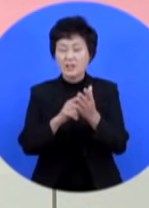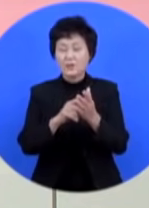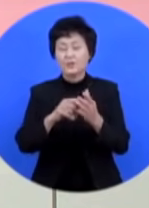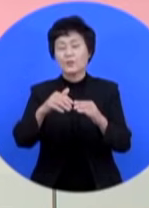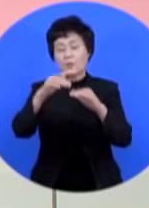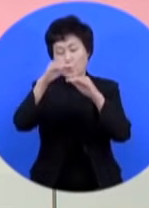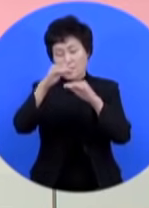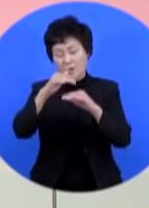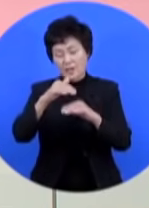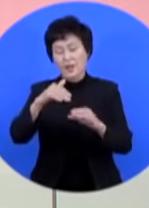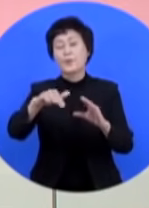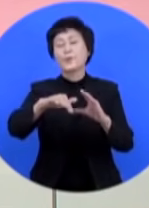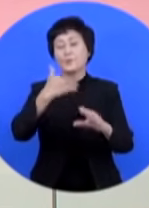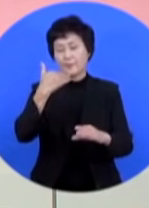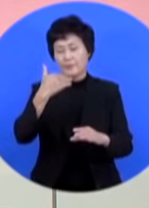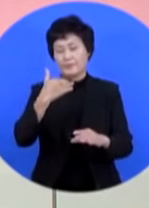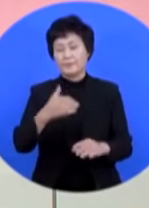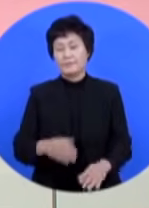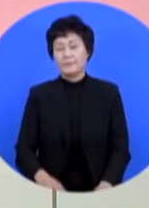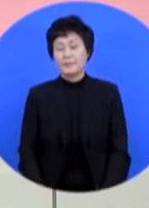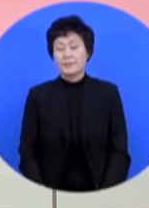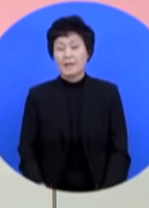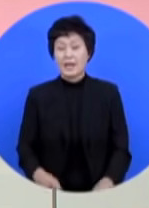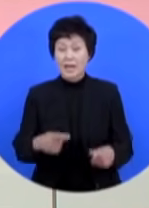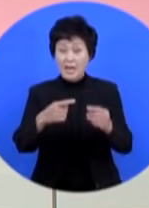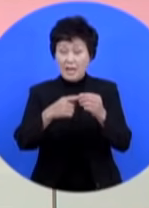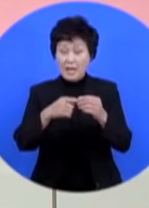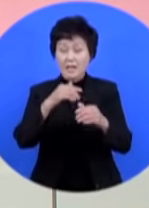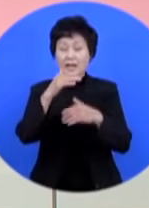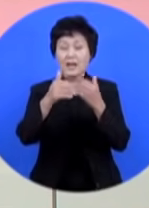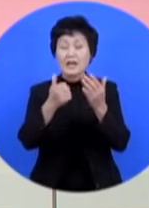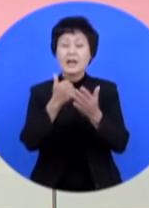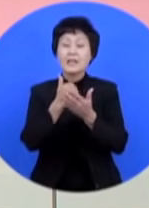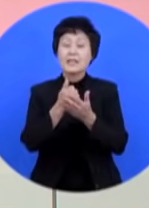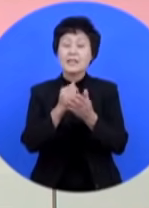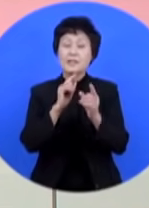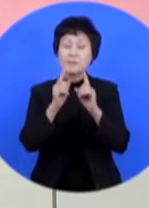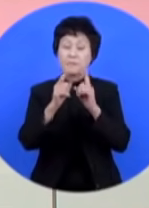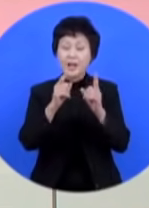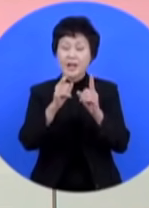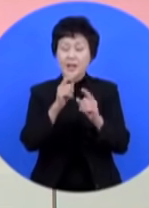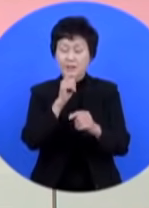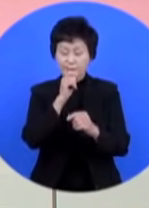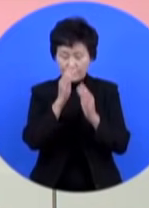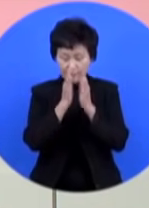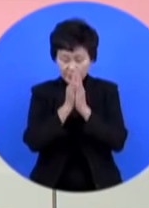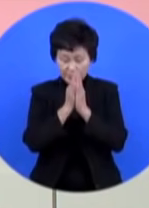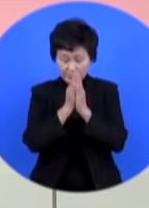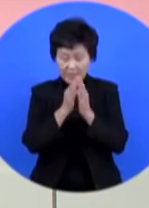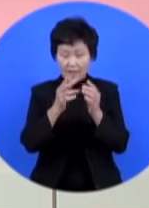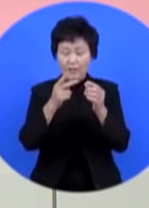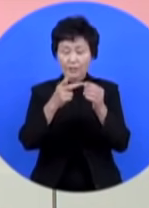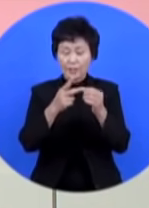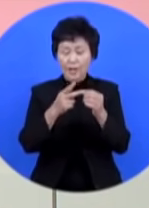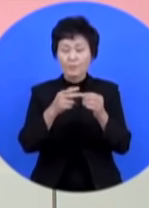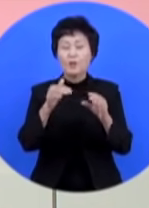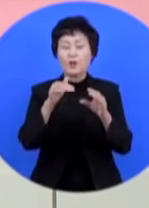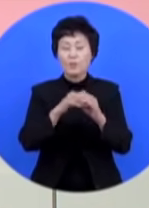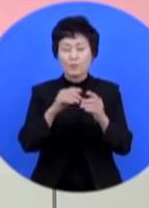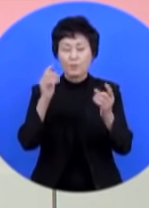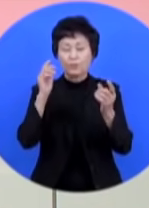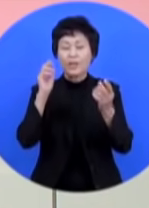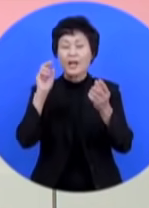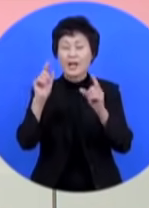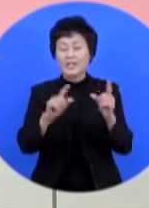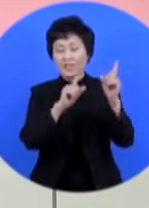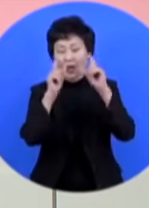그게? 말씀 묵상한 것이 제일 먼저 나오고 네, 그다음에 네. 뭐 학교 생활, 학사 생활, 문화 생활